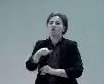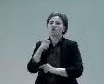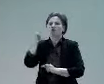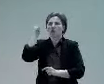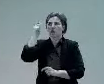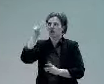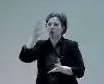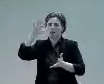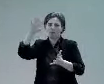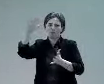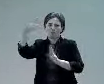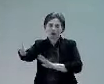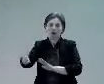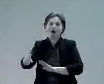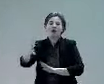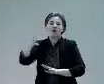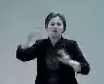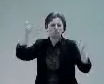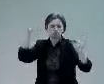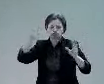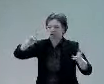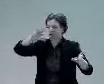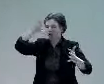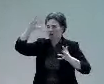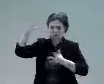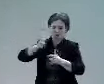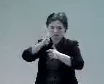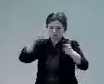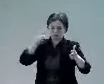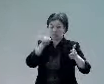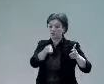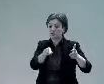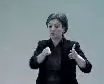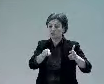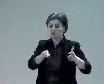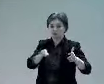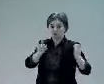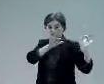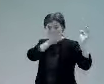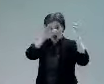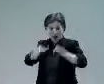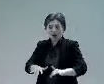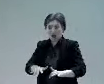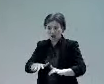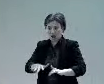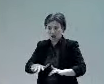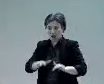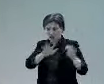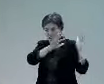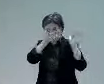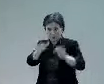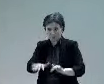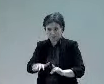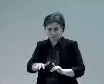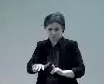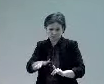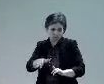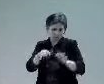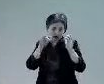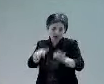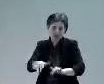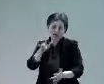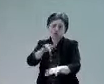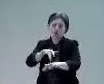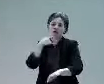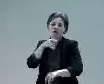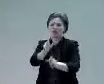cambiamenti climatici e degli eventi atmosferici sempre più estremi si abbattono più duramente sulle fasce già indebolite dalla crisi.